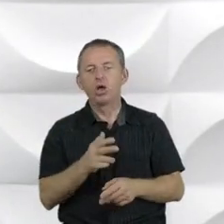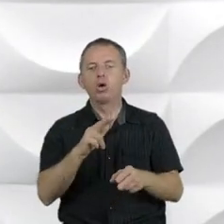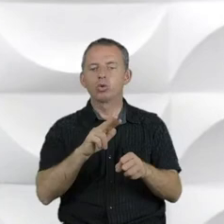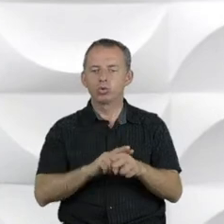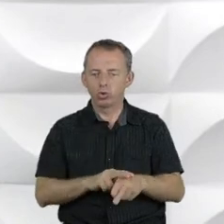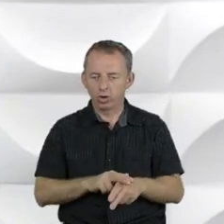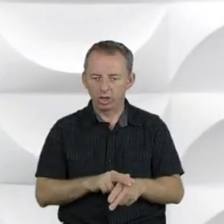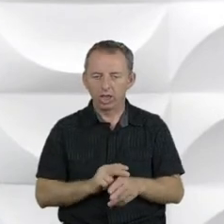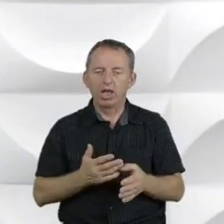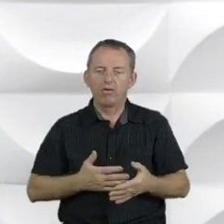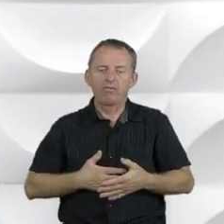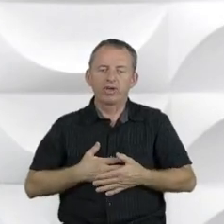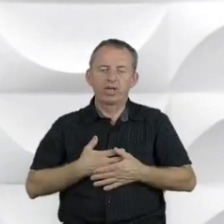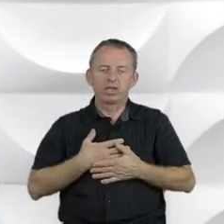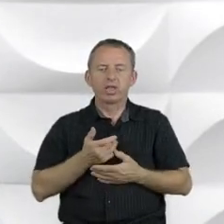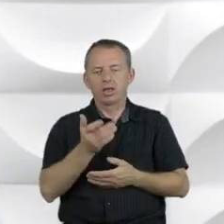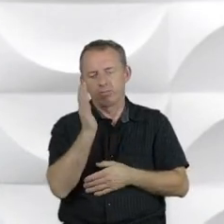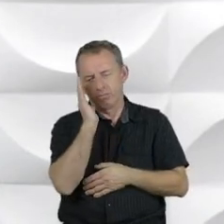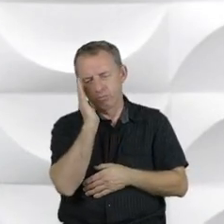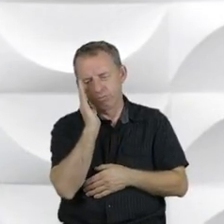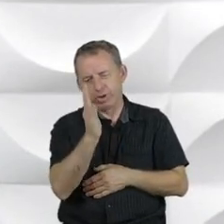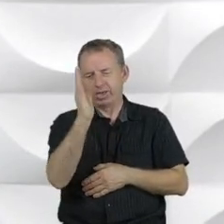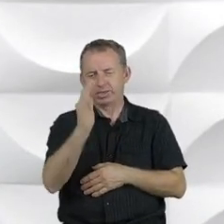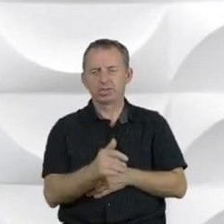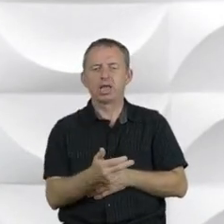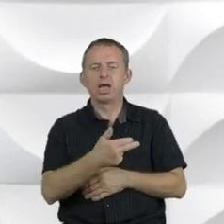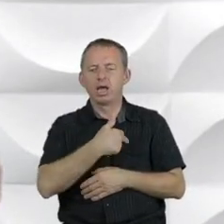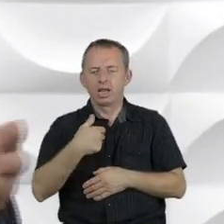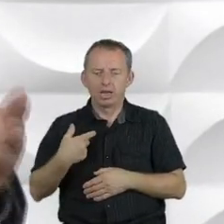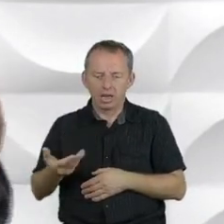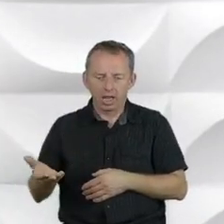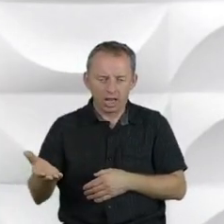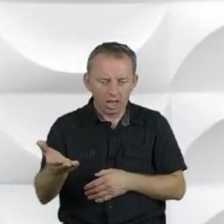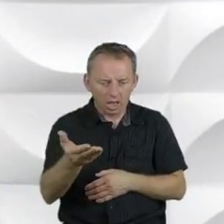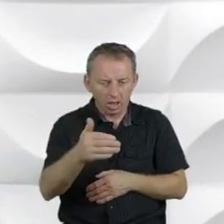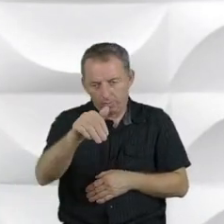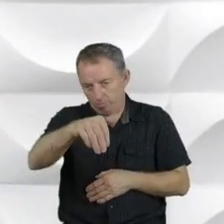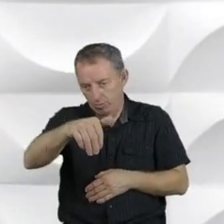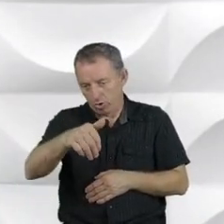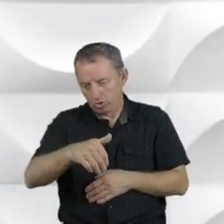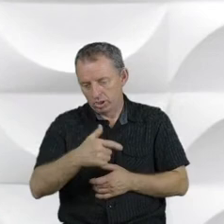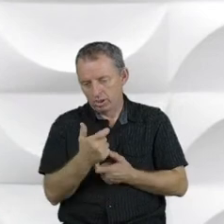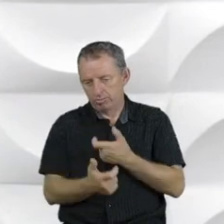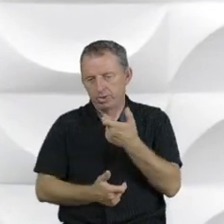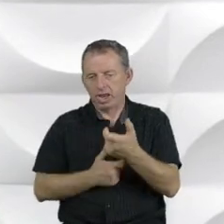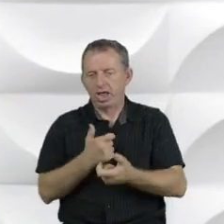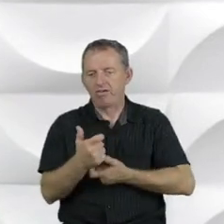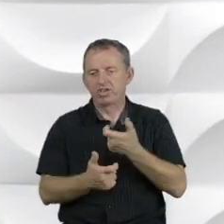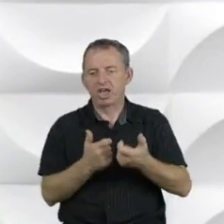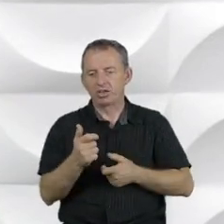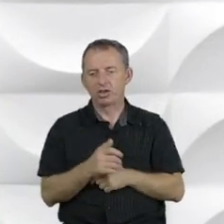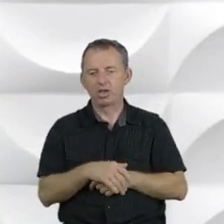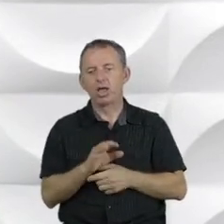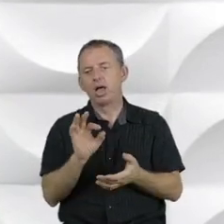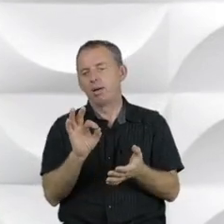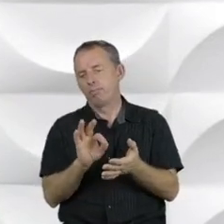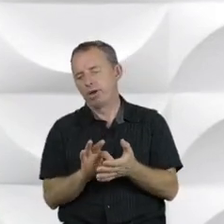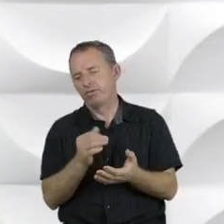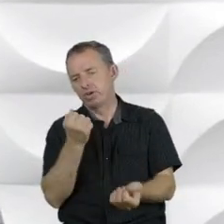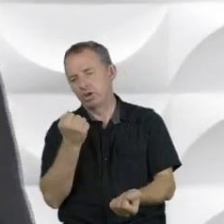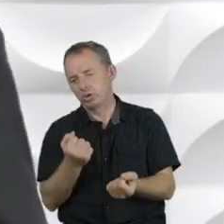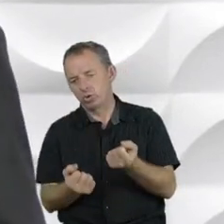które wydaje się, że będzie nam, albo może nam sprawiać pewne